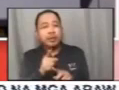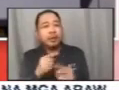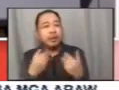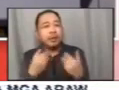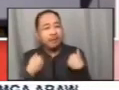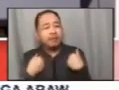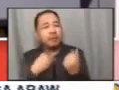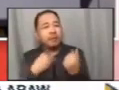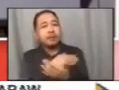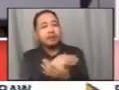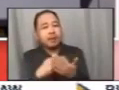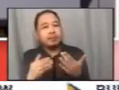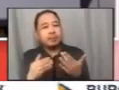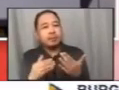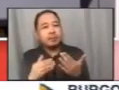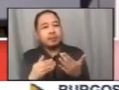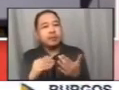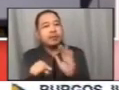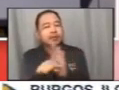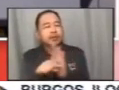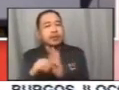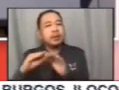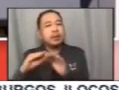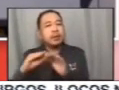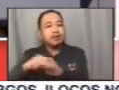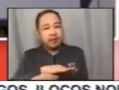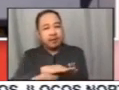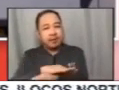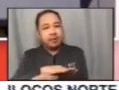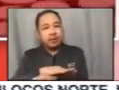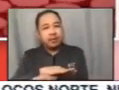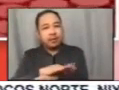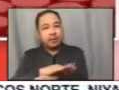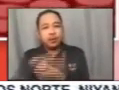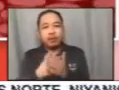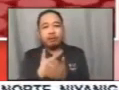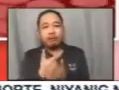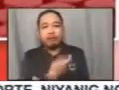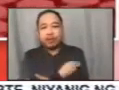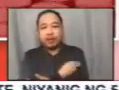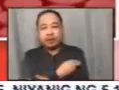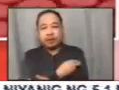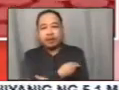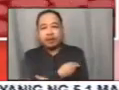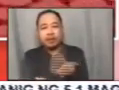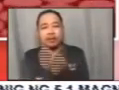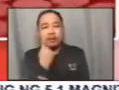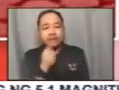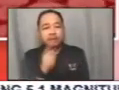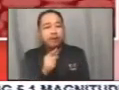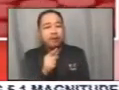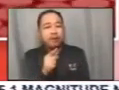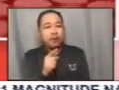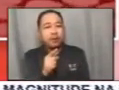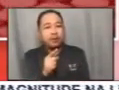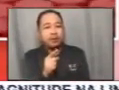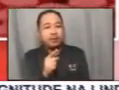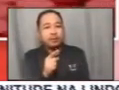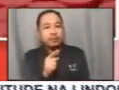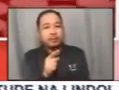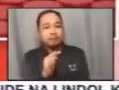or kung may mga delayed effects, may i-report nyo agad sa inyong PERS or sa hospital o sa barangay.